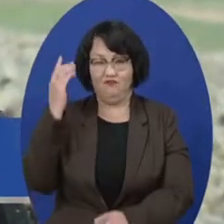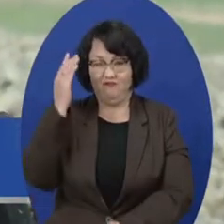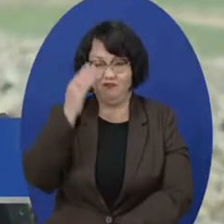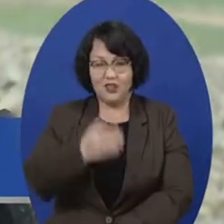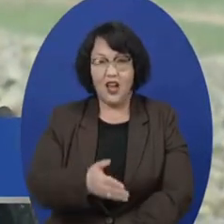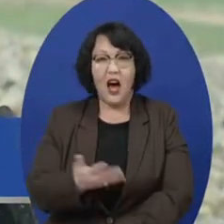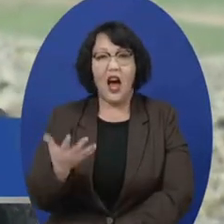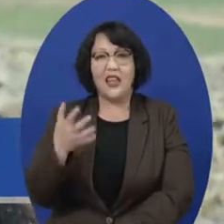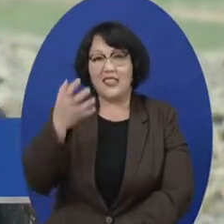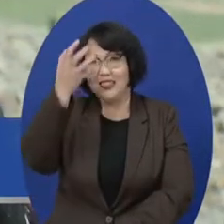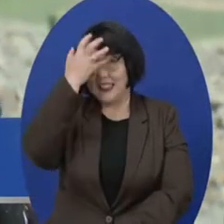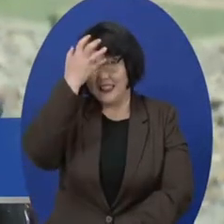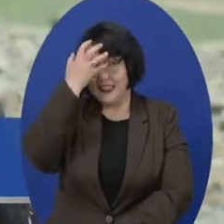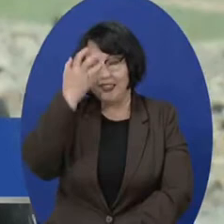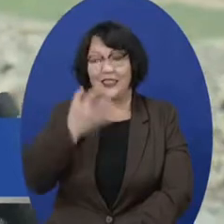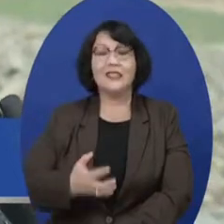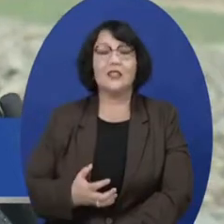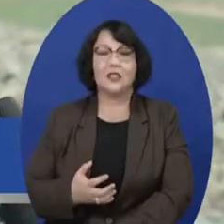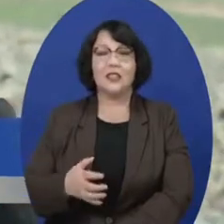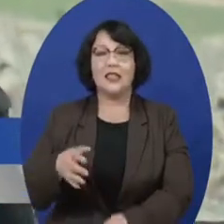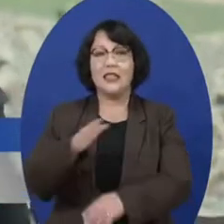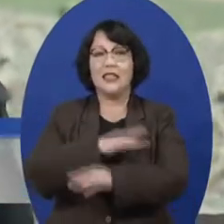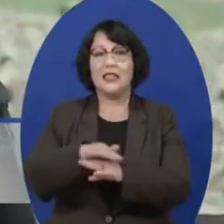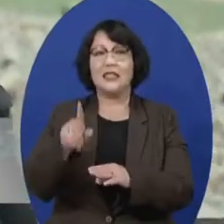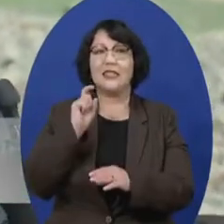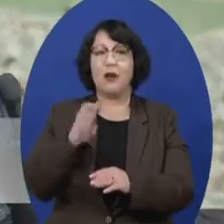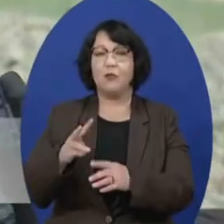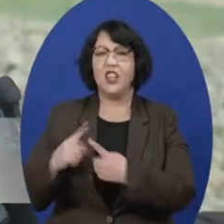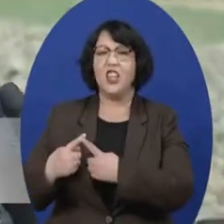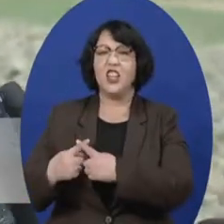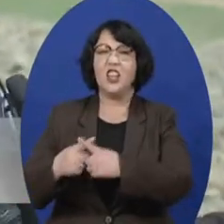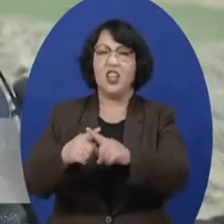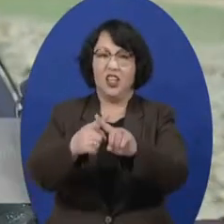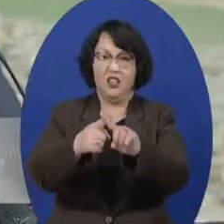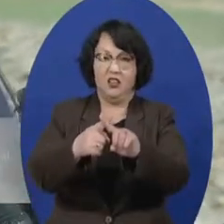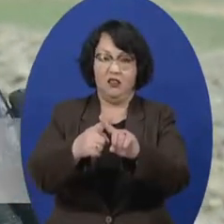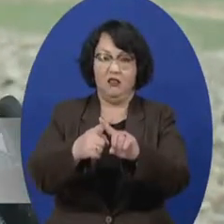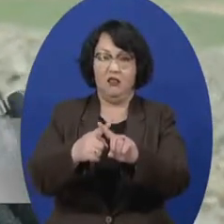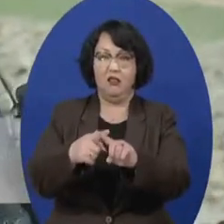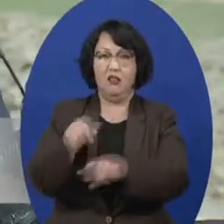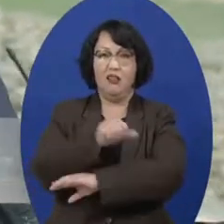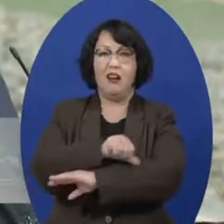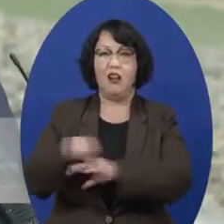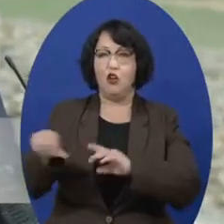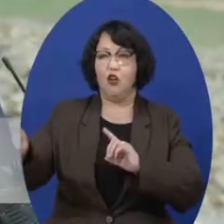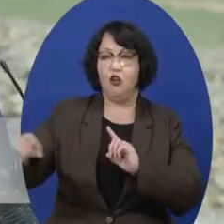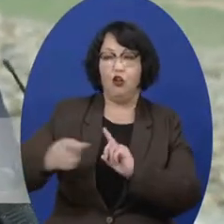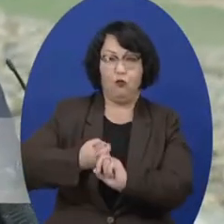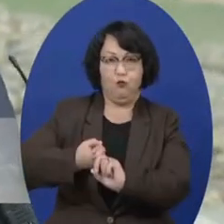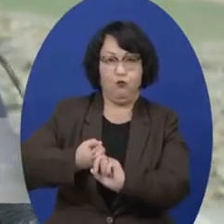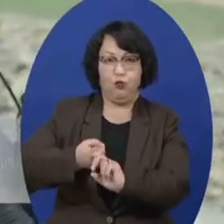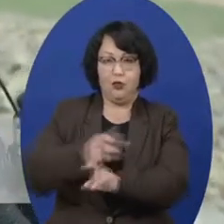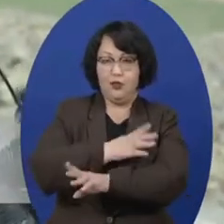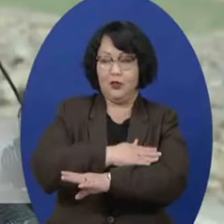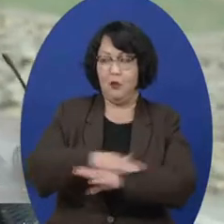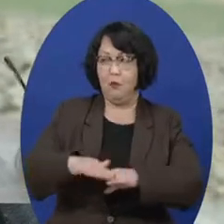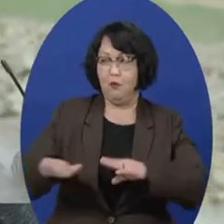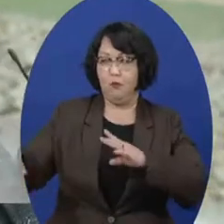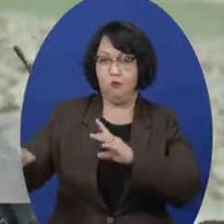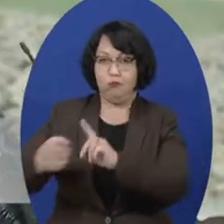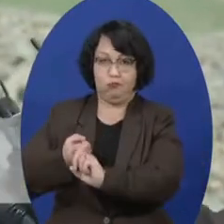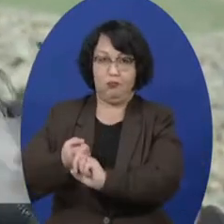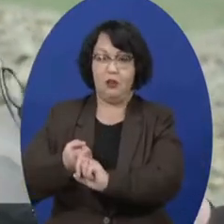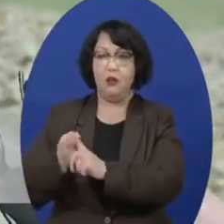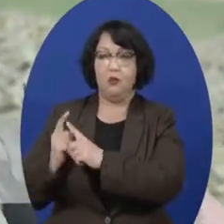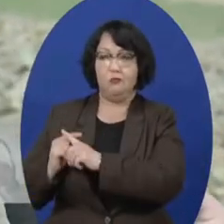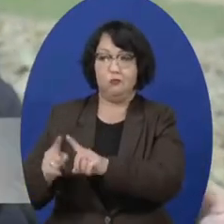газрын зүгээс автозамуудыг бид нэр хилийн бомбтуудаа эхэлж холбоно гэдэг ийм одоо стратеги барьж байгаа. Хилийн бомбтуудыг холбоно. Тийм учраас одоо бид